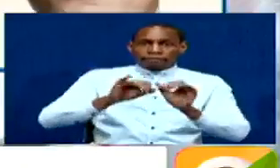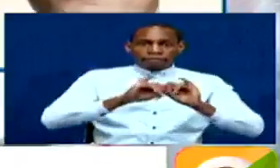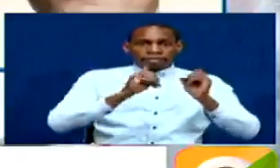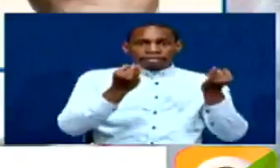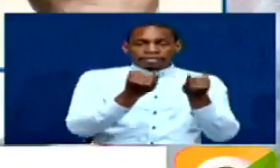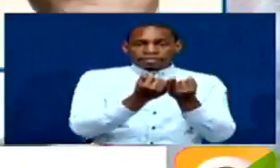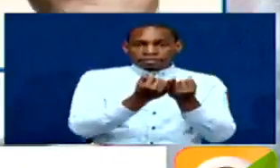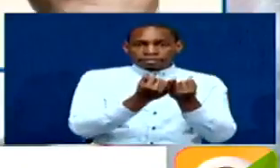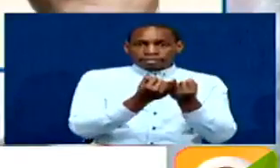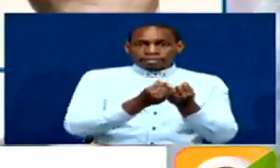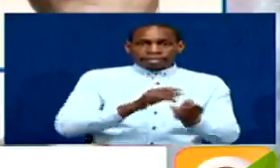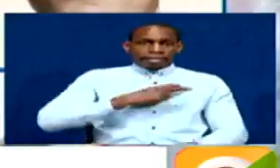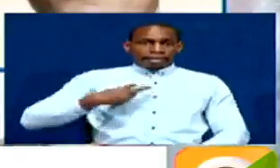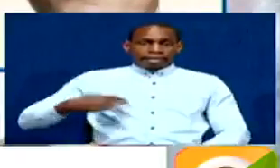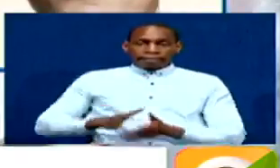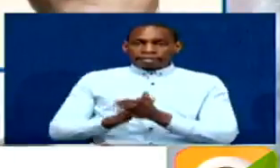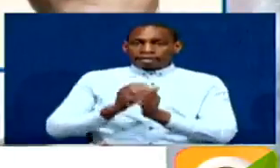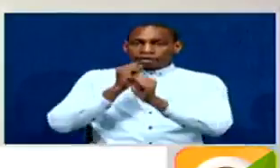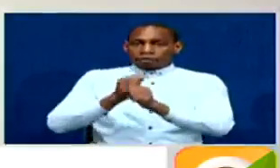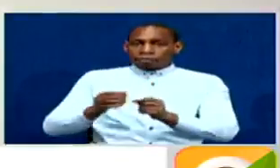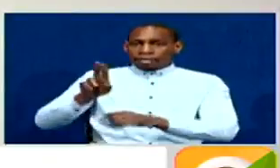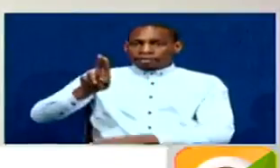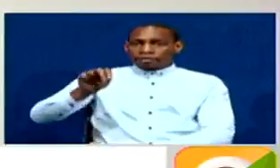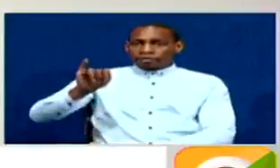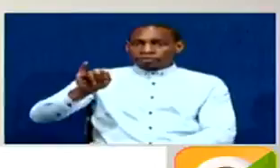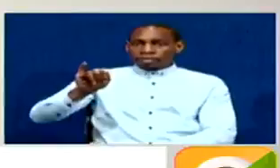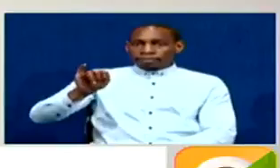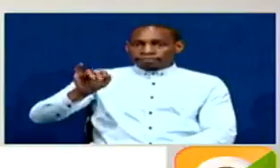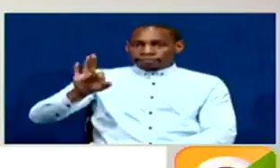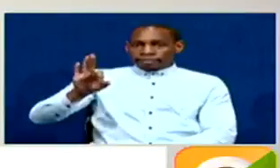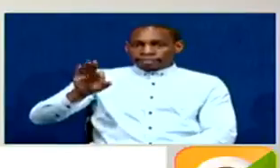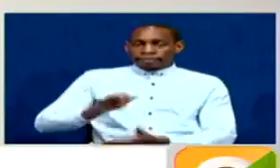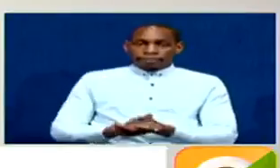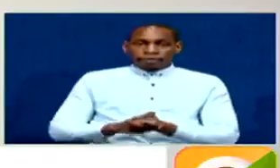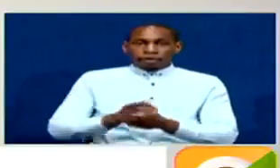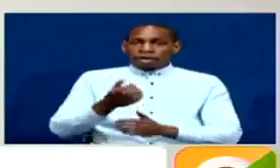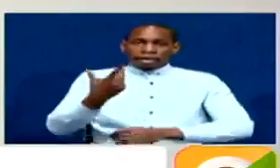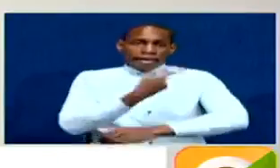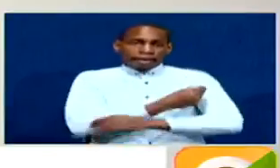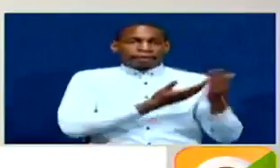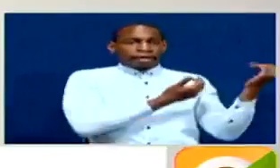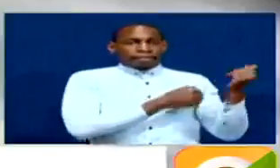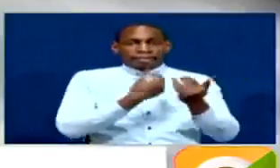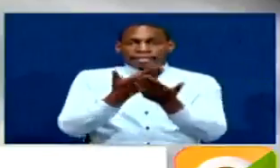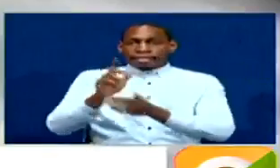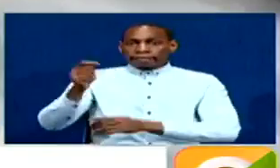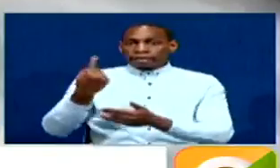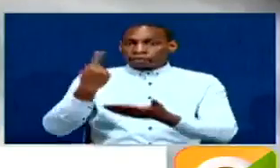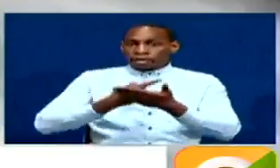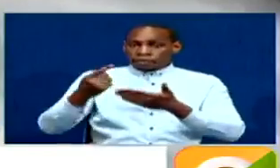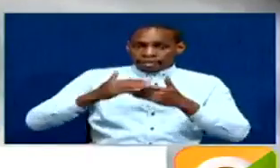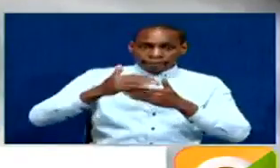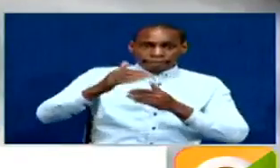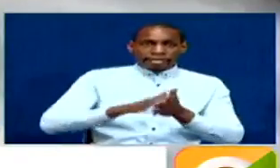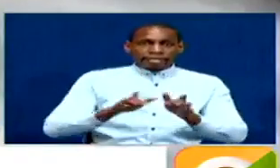taasisi ya Start and Serum nchini Denmark na shirika la UNICEF. Dozi hizo ambazo zinatarajiwa kuwasili nchini kwa wiki moja